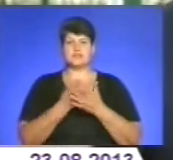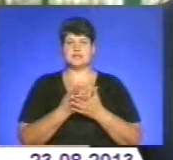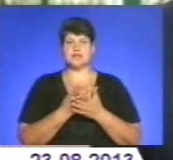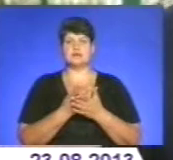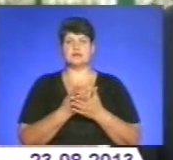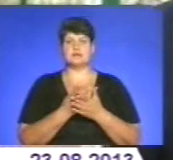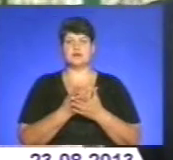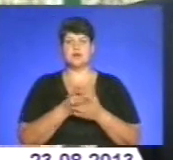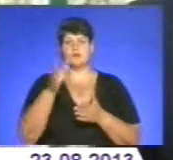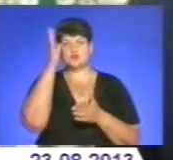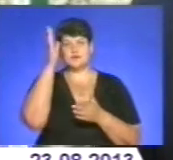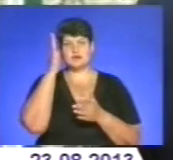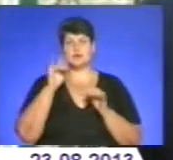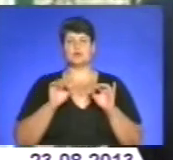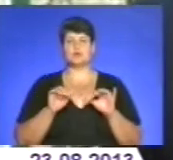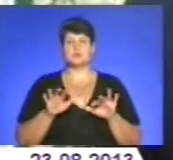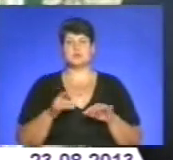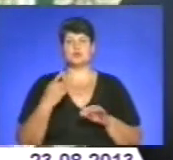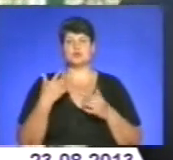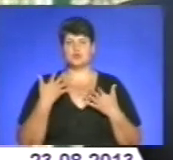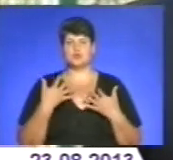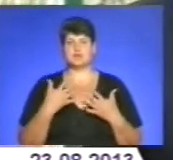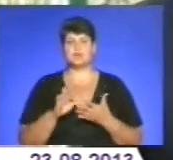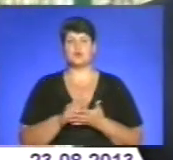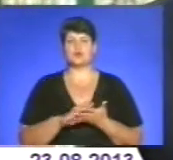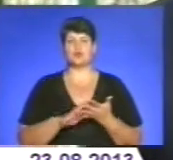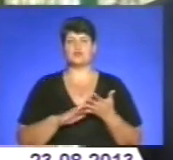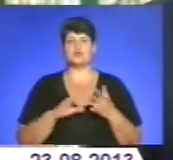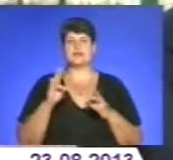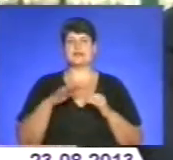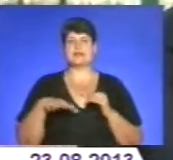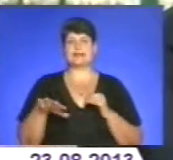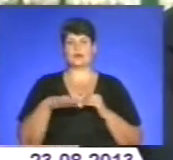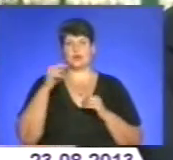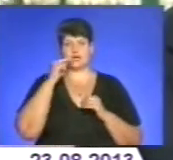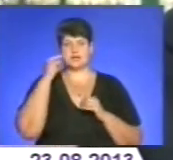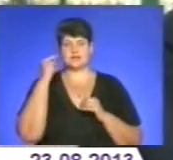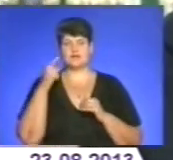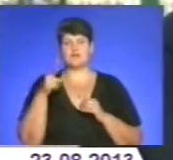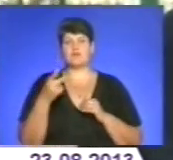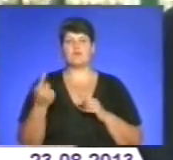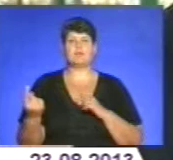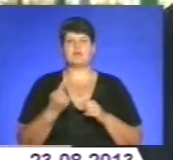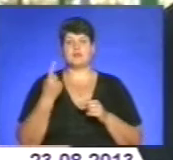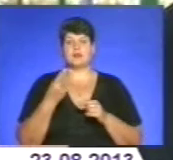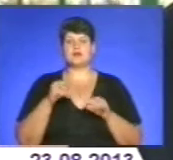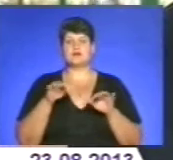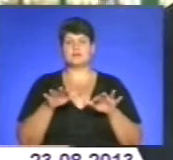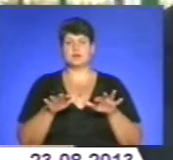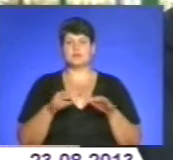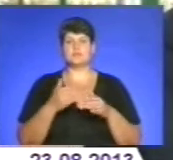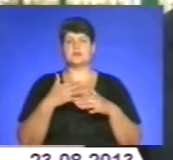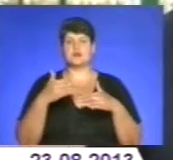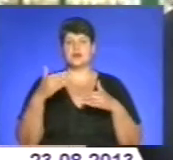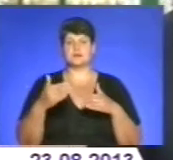спільності образовательного процесу, він вже продовжиться на території Росії. Ми вперше тут реалізуємо цілий ряд абсолютно нових